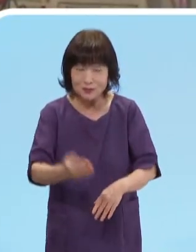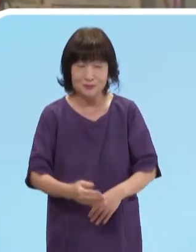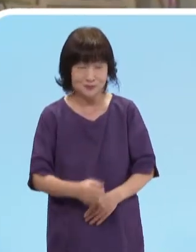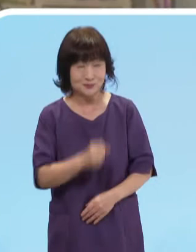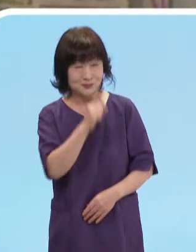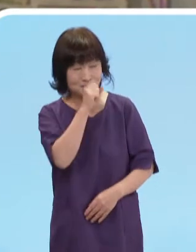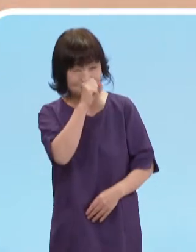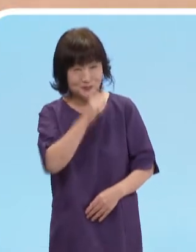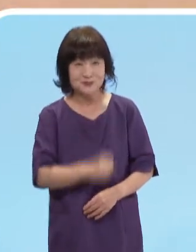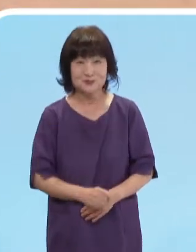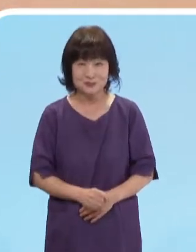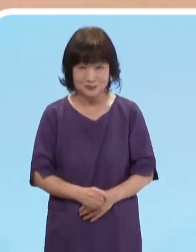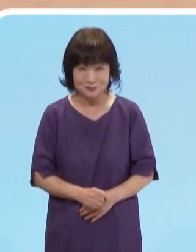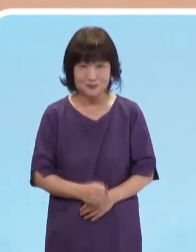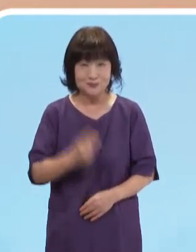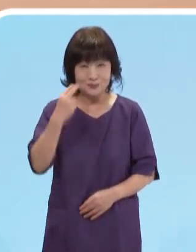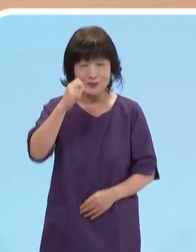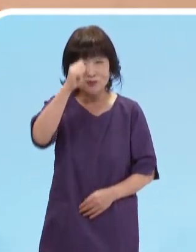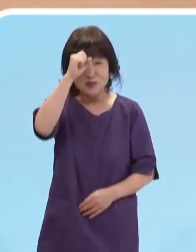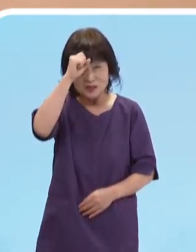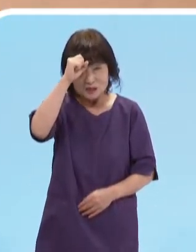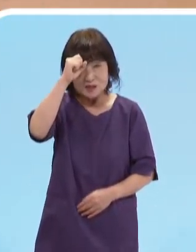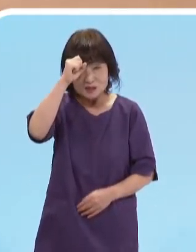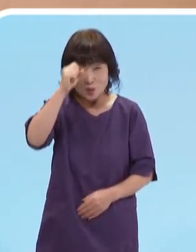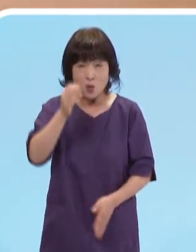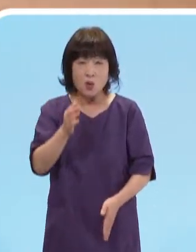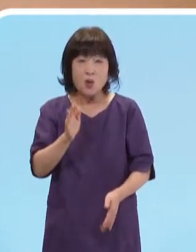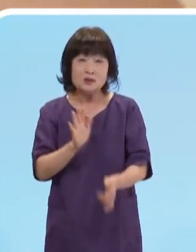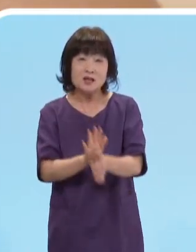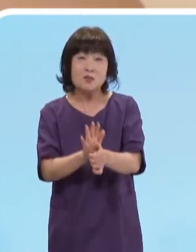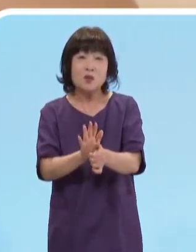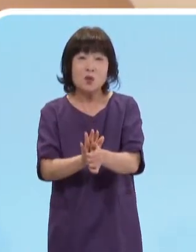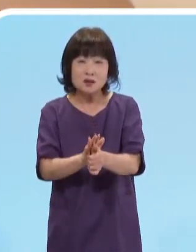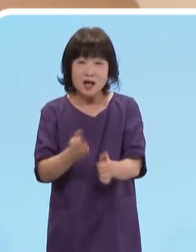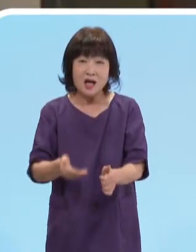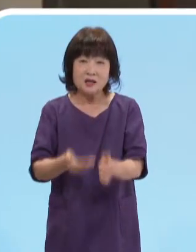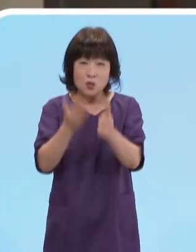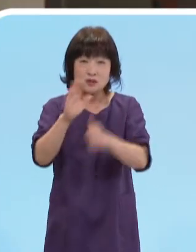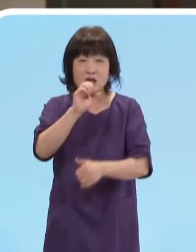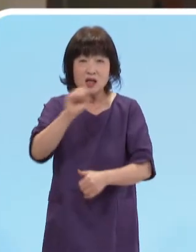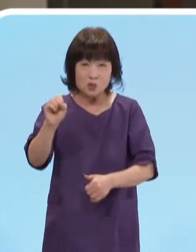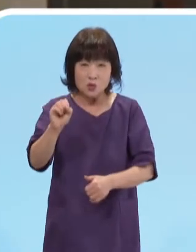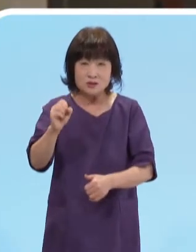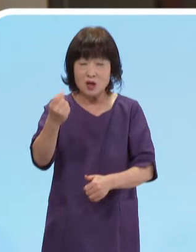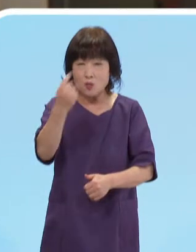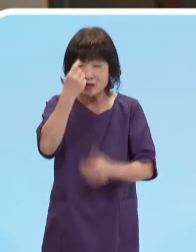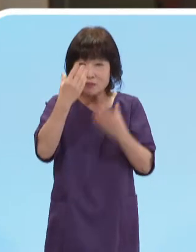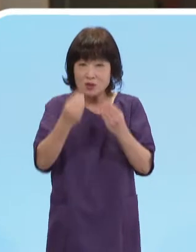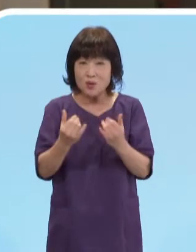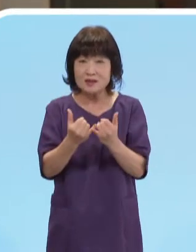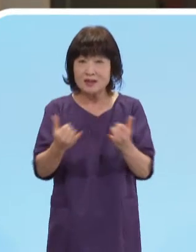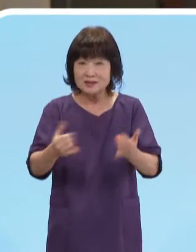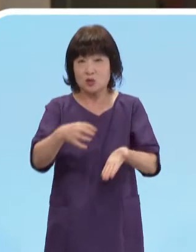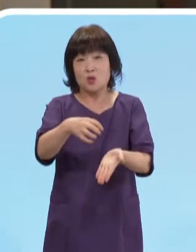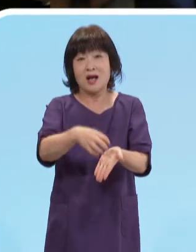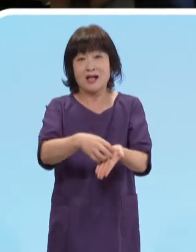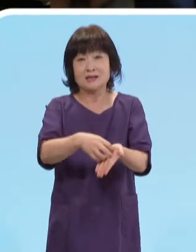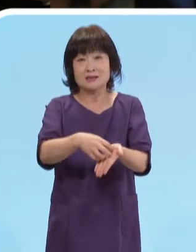ょう。 認知症サポーター養成講座を受講された方、サポーターの証なんですけれ